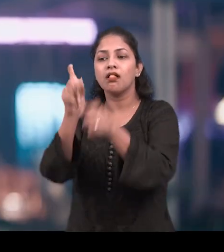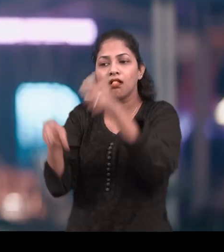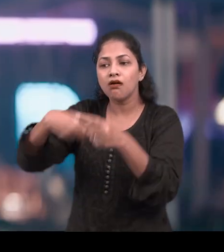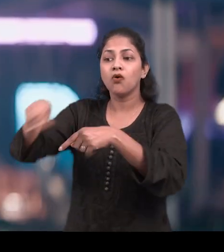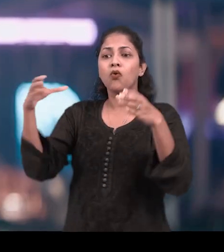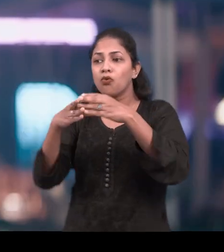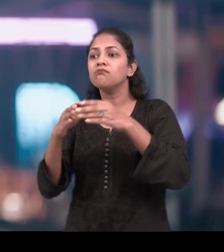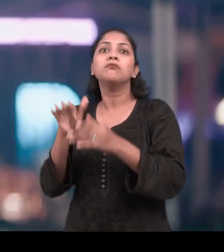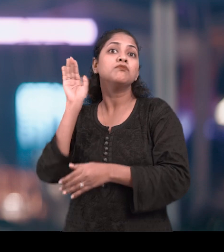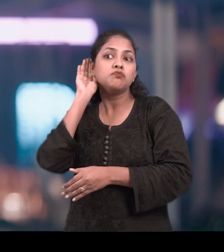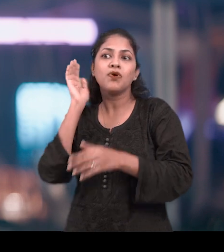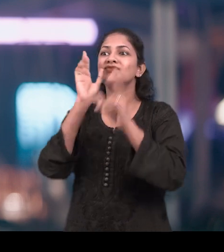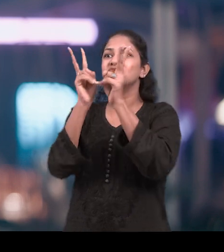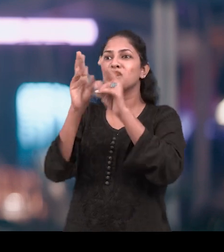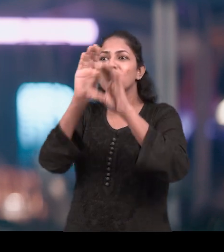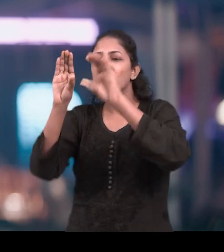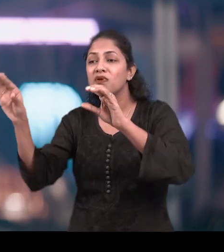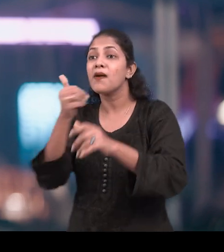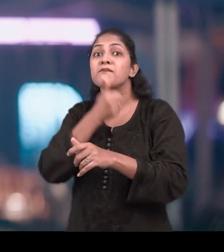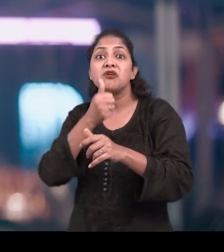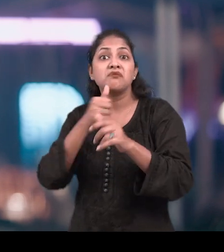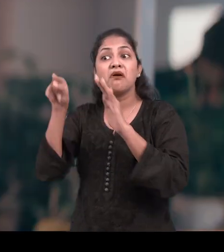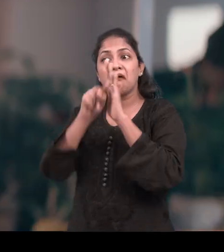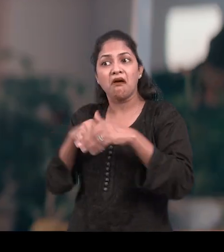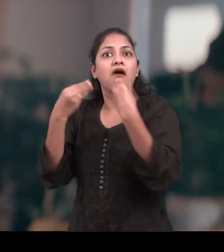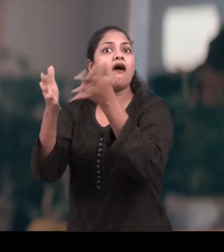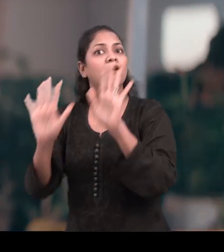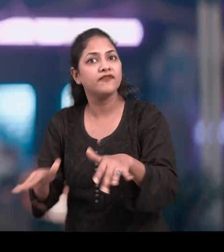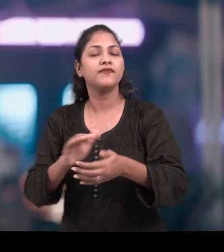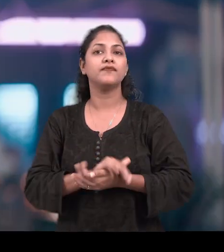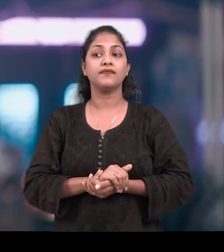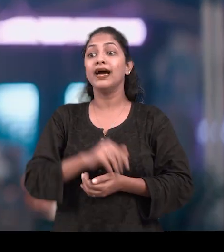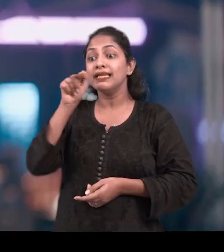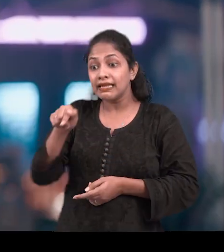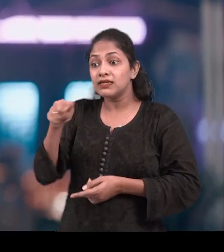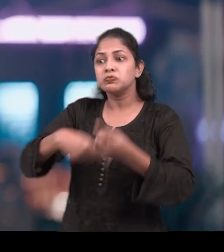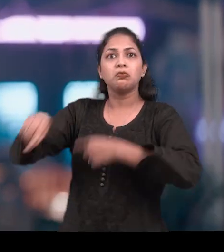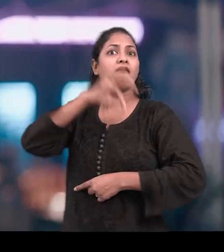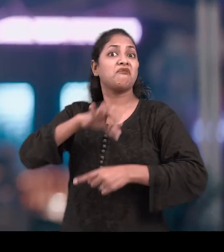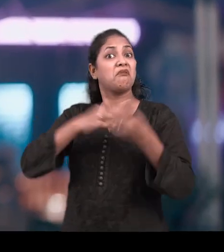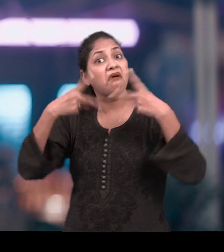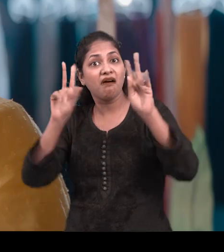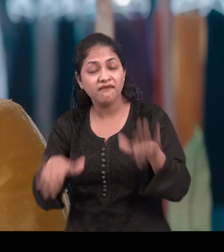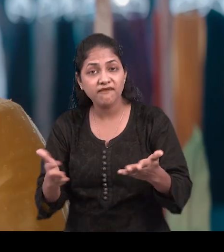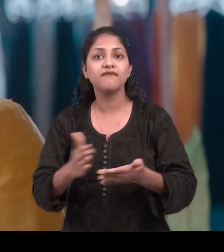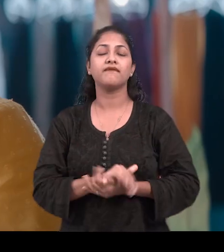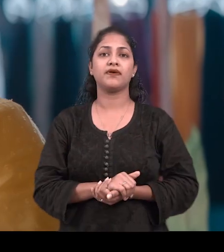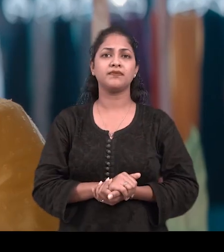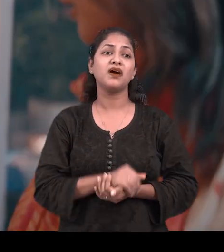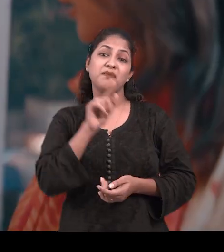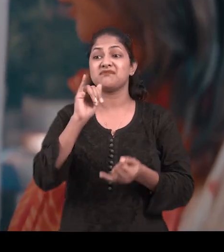ગ્રુપના ઘણા લોકોને સિક્યોરિટી માર્કેટમાં રોકાણની ગુપ્ત ટિપ્સ આપે છે, જેનાથી બહુ સારી કમાણી થાય